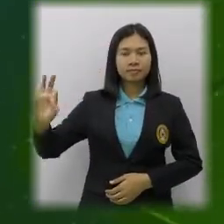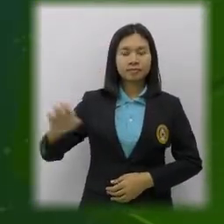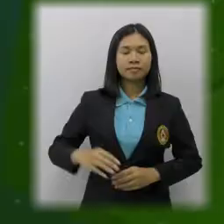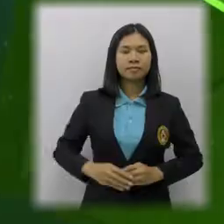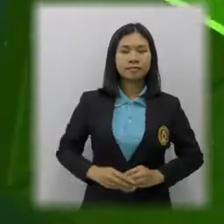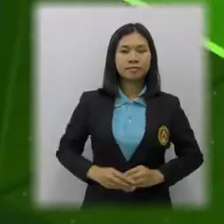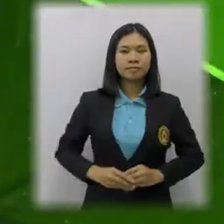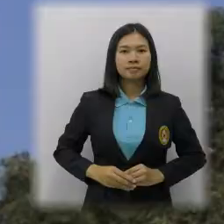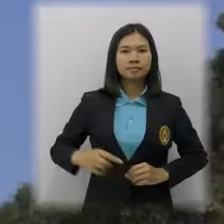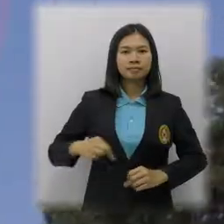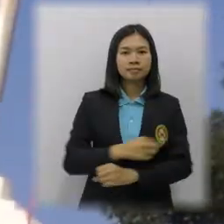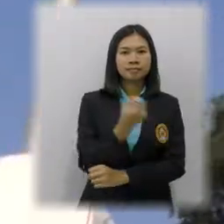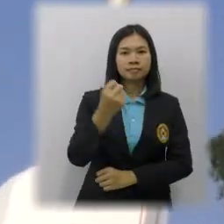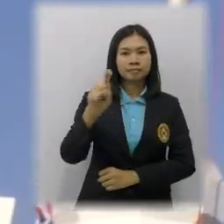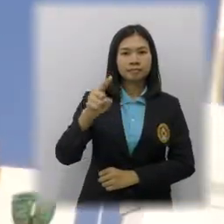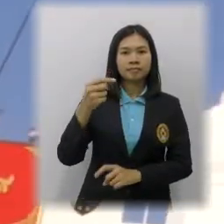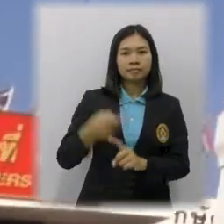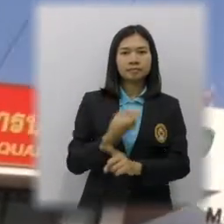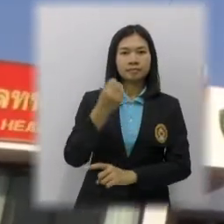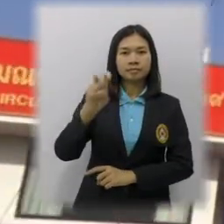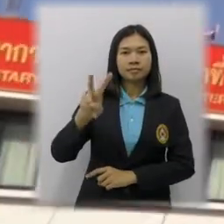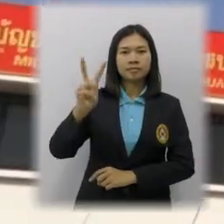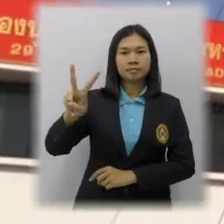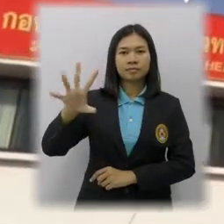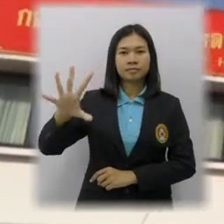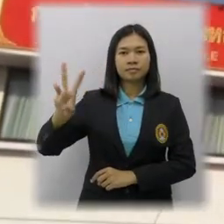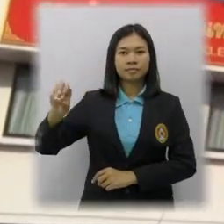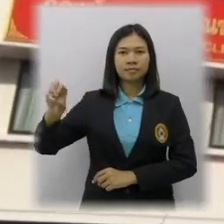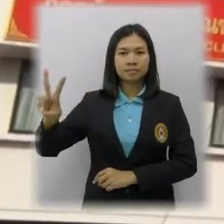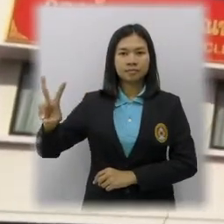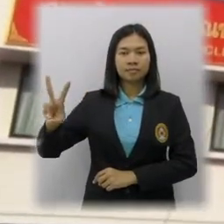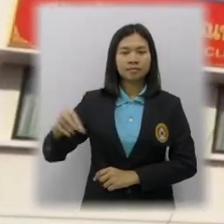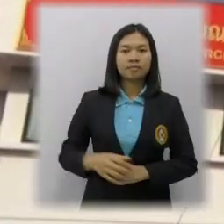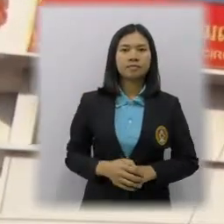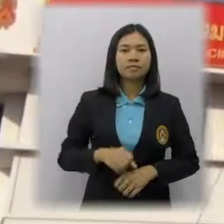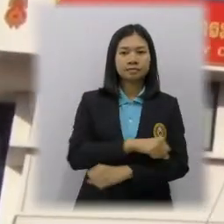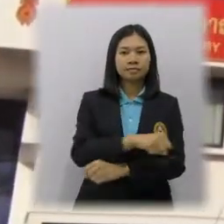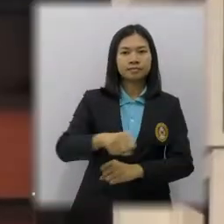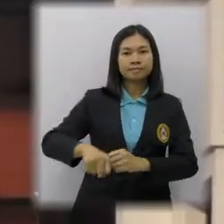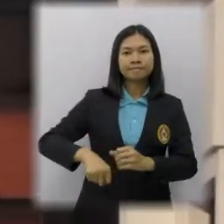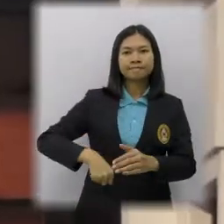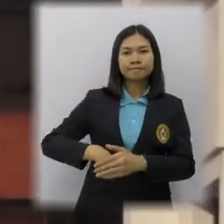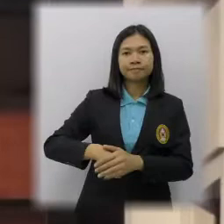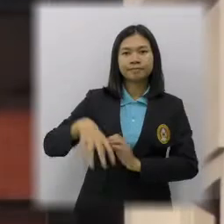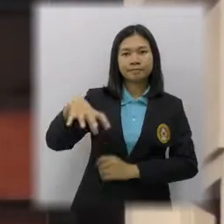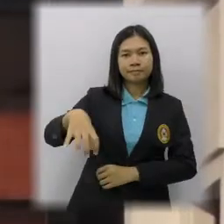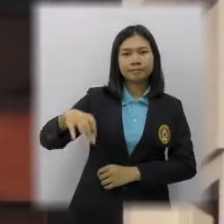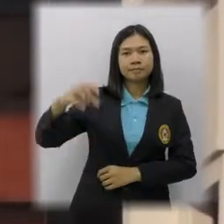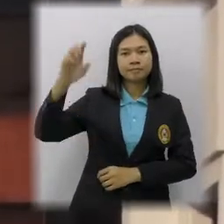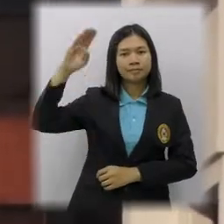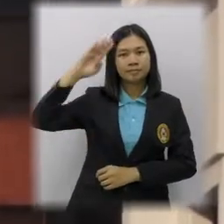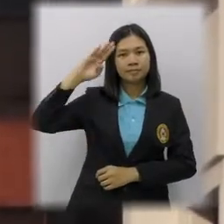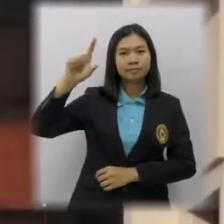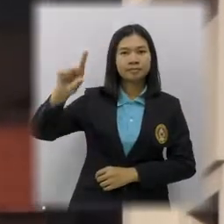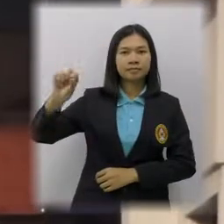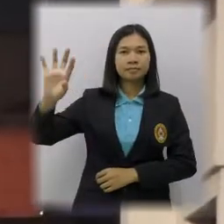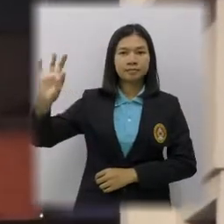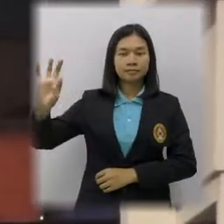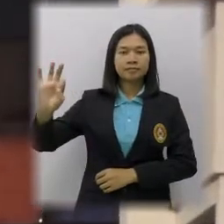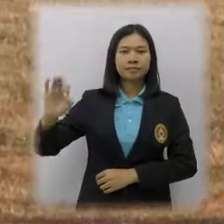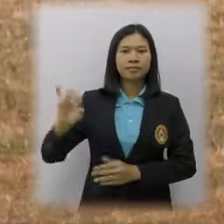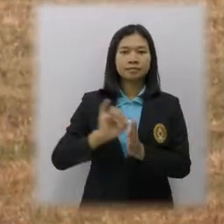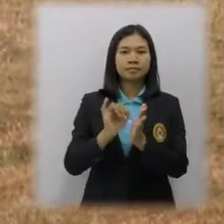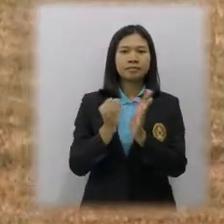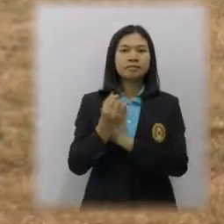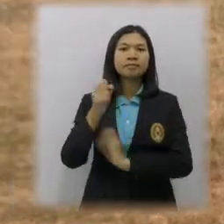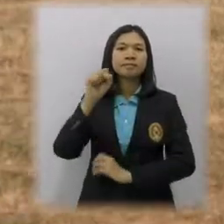29เมื่อวันที่11ธันวาคม2562ที่สนามฟุตบอลมณฑลทหารบกที่29ค่